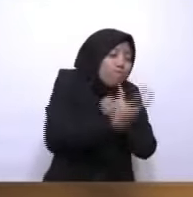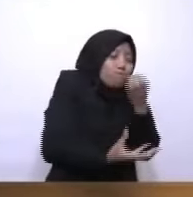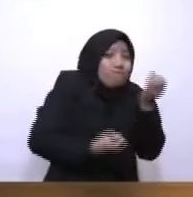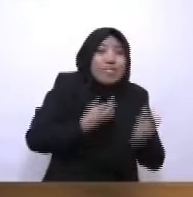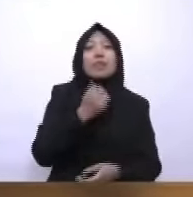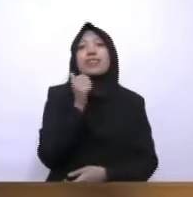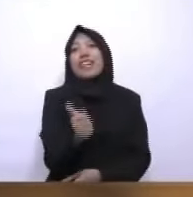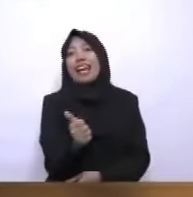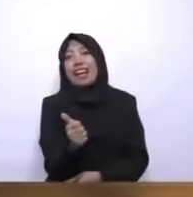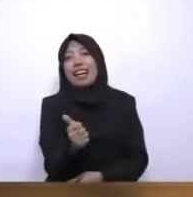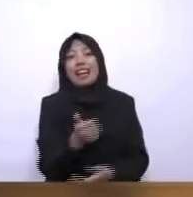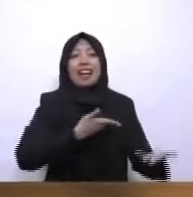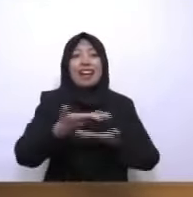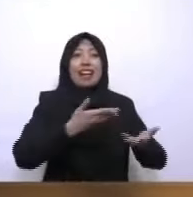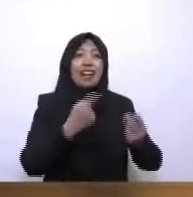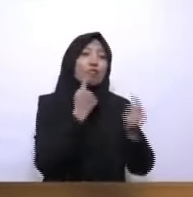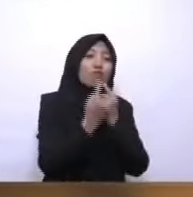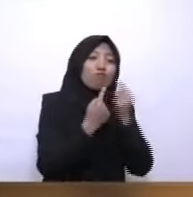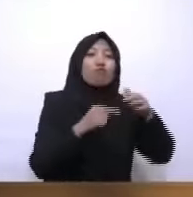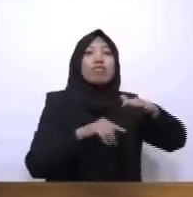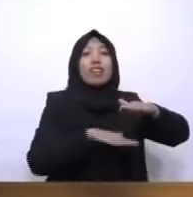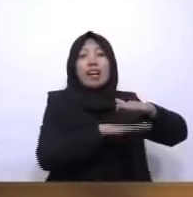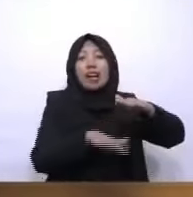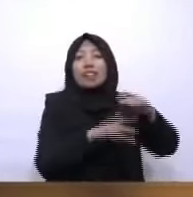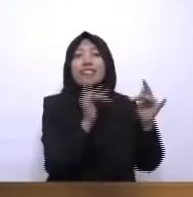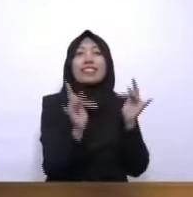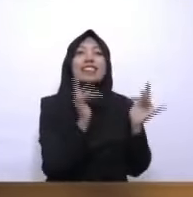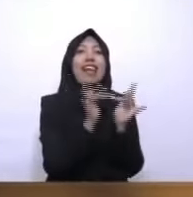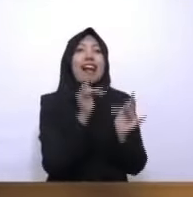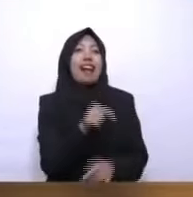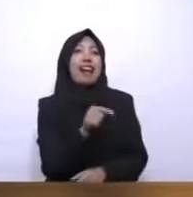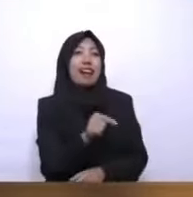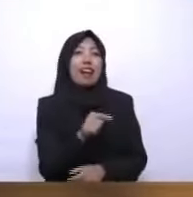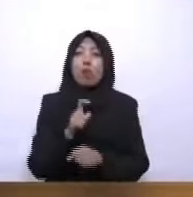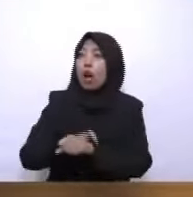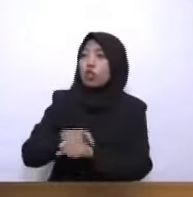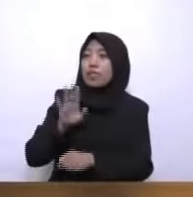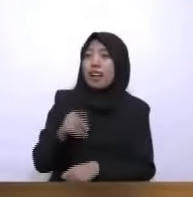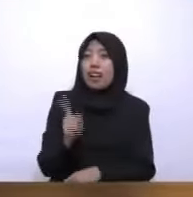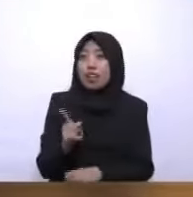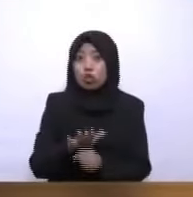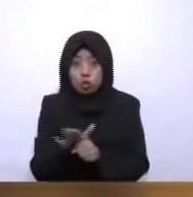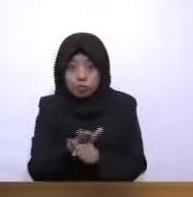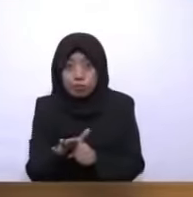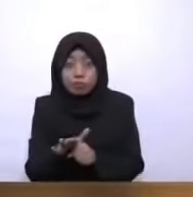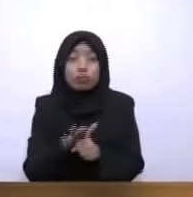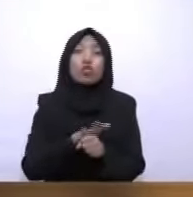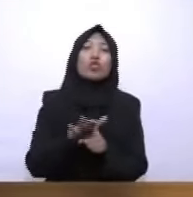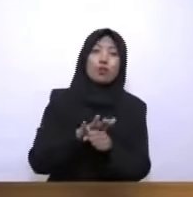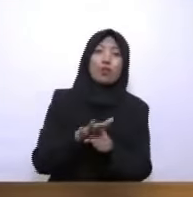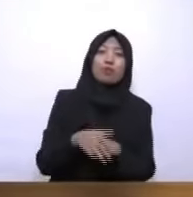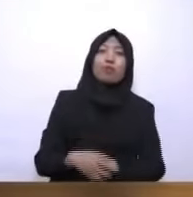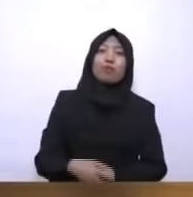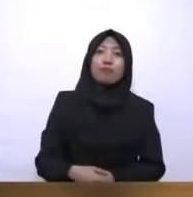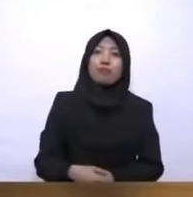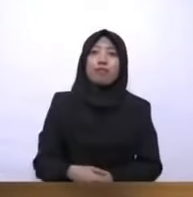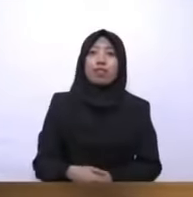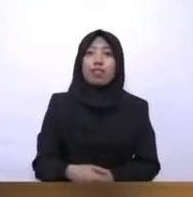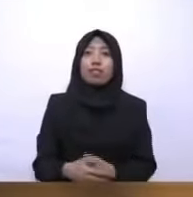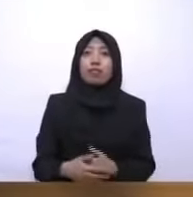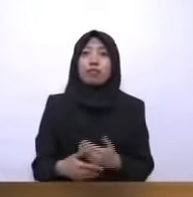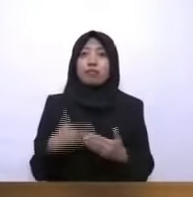hatinya kepada layanan yang berbasis digital. Masih ada waktu? Apa cukup? Sudah cukup. Baik,